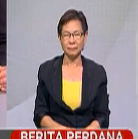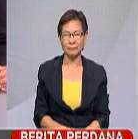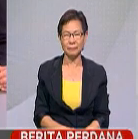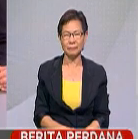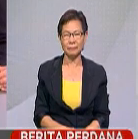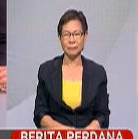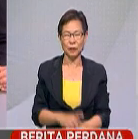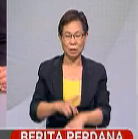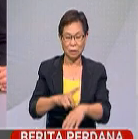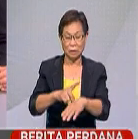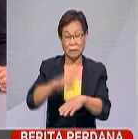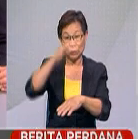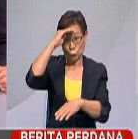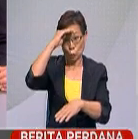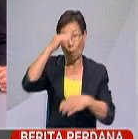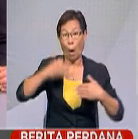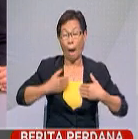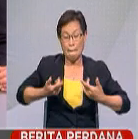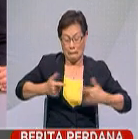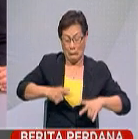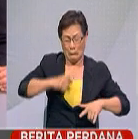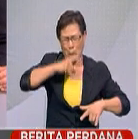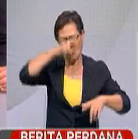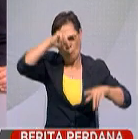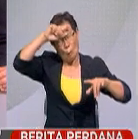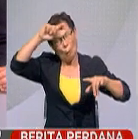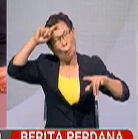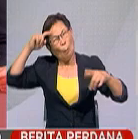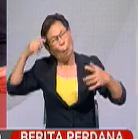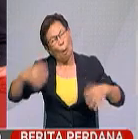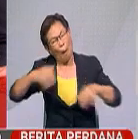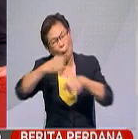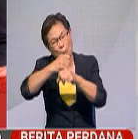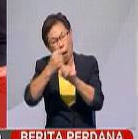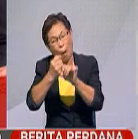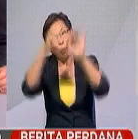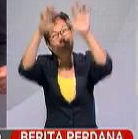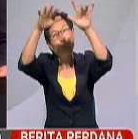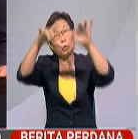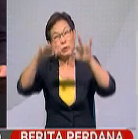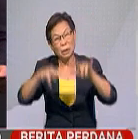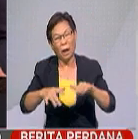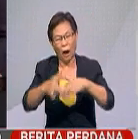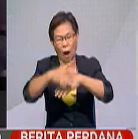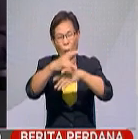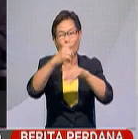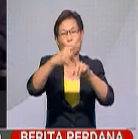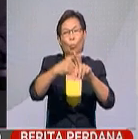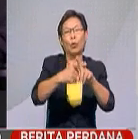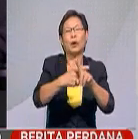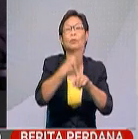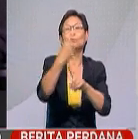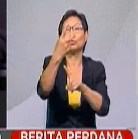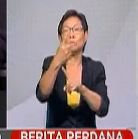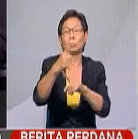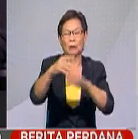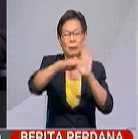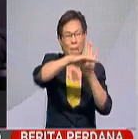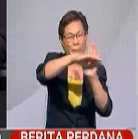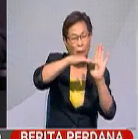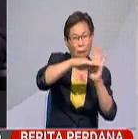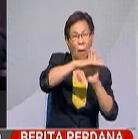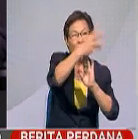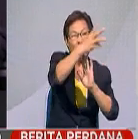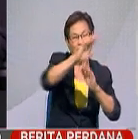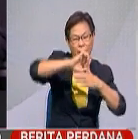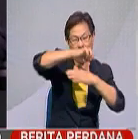Ya, sementara di Johor yang turut dilanda musim panas, pembenihan awan dijangka dilakukan awal bulan depan. Paras air di 16 empangan